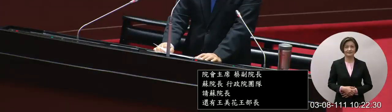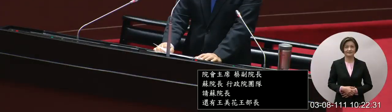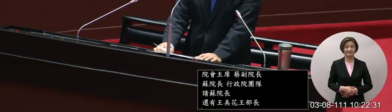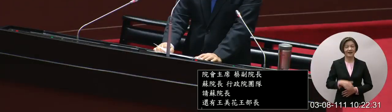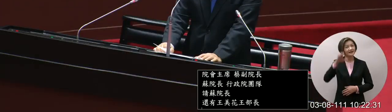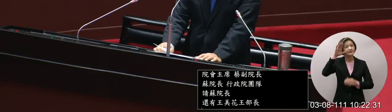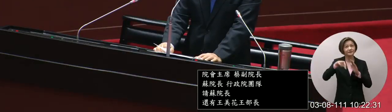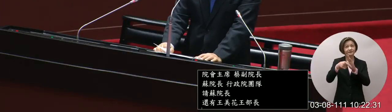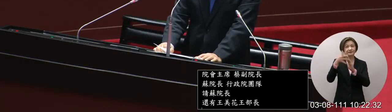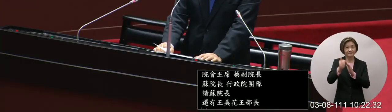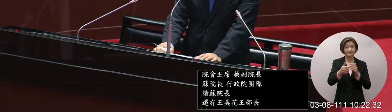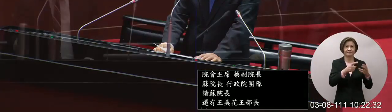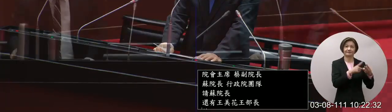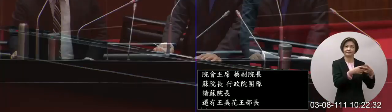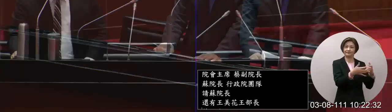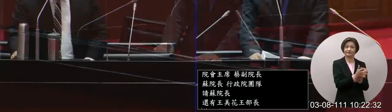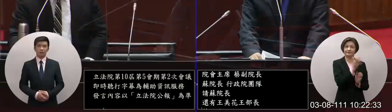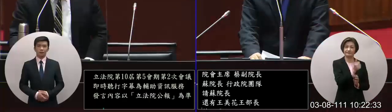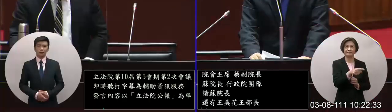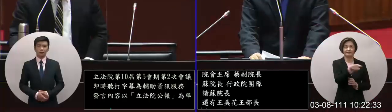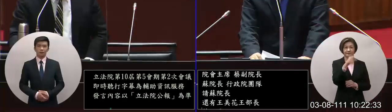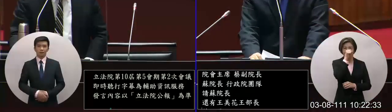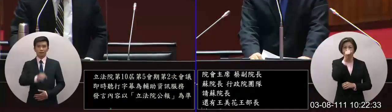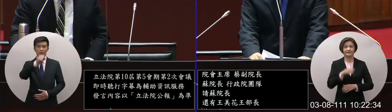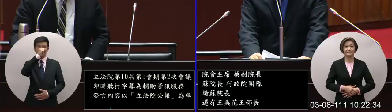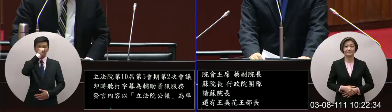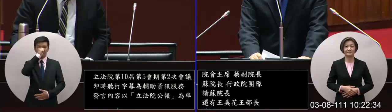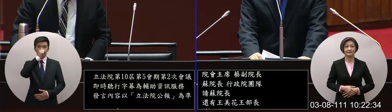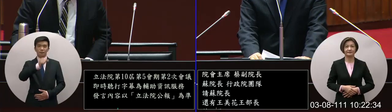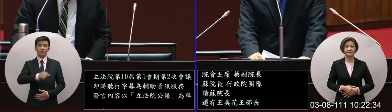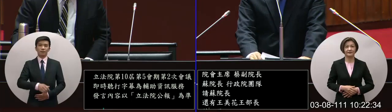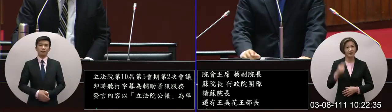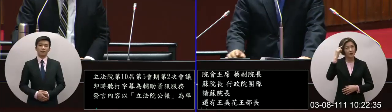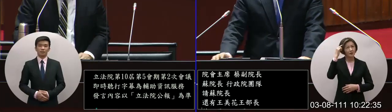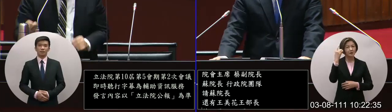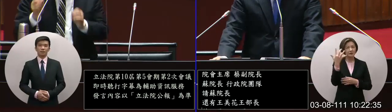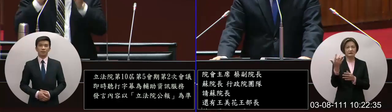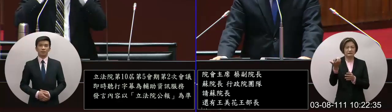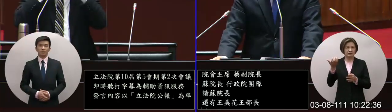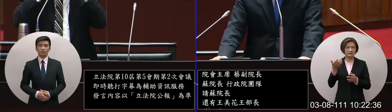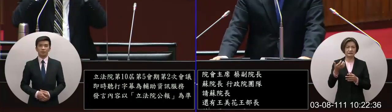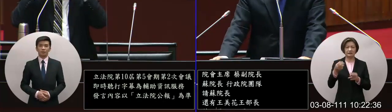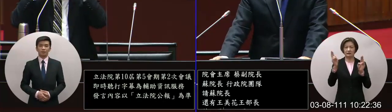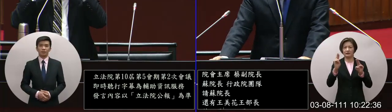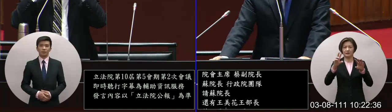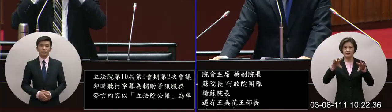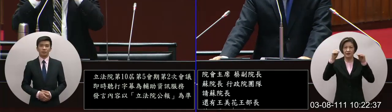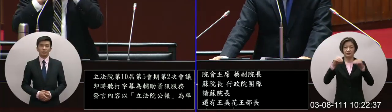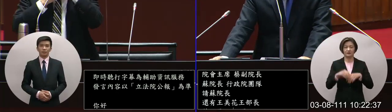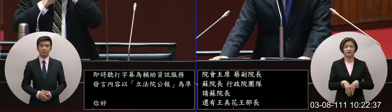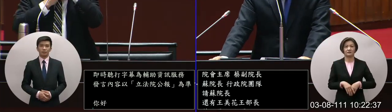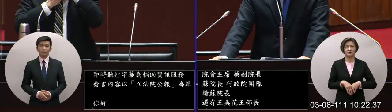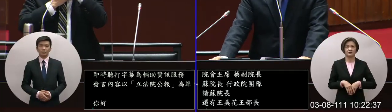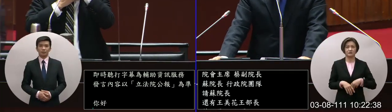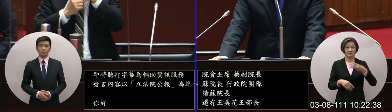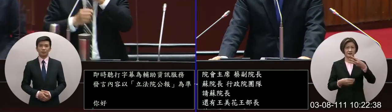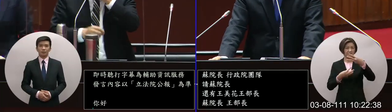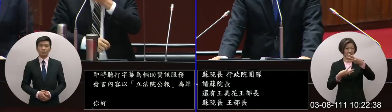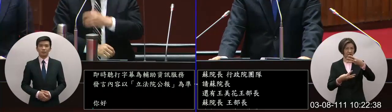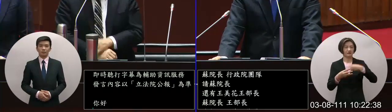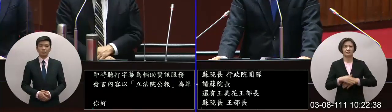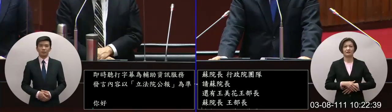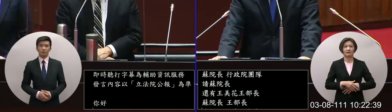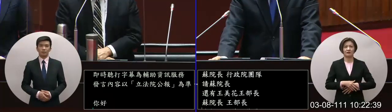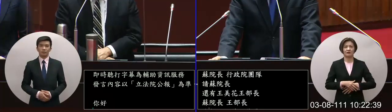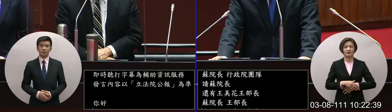苏院长、王部长， 你好， 你好。我想五天前的大停电，就是2022的3月3号，造成